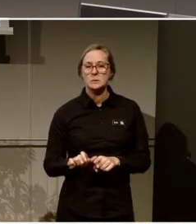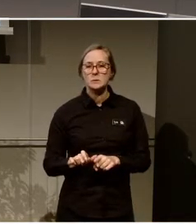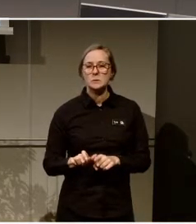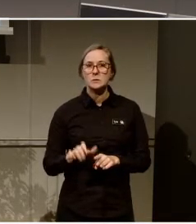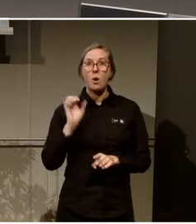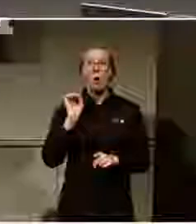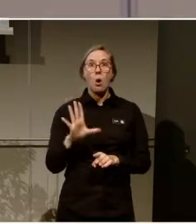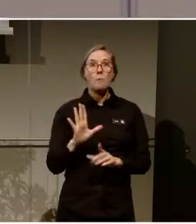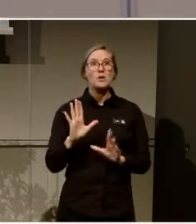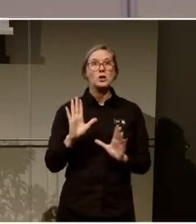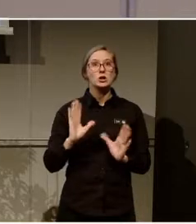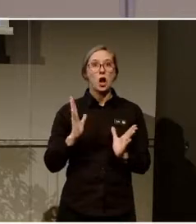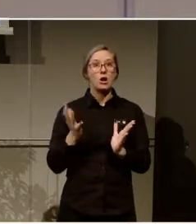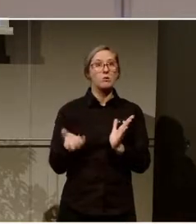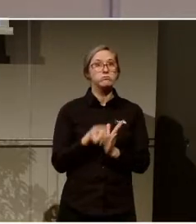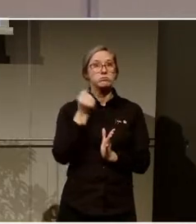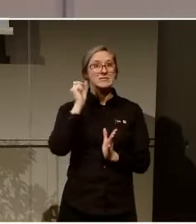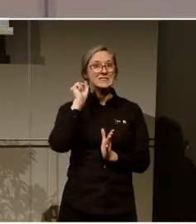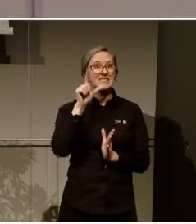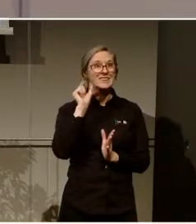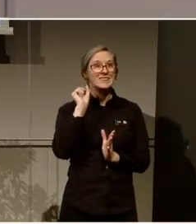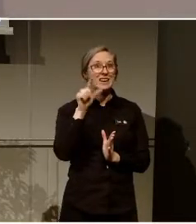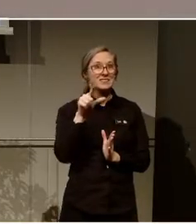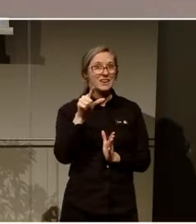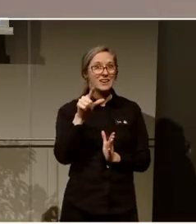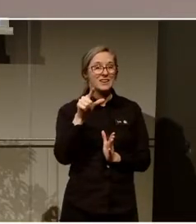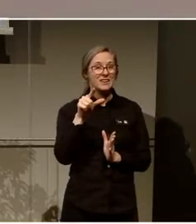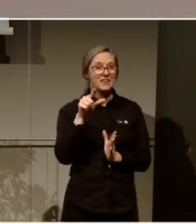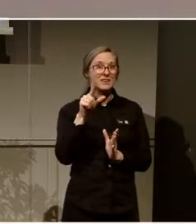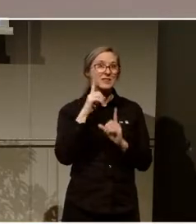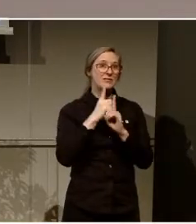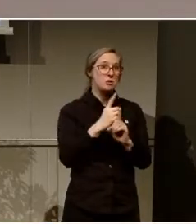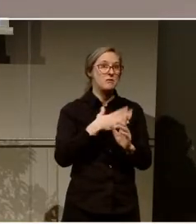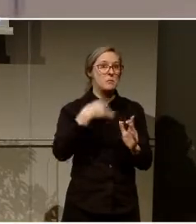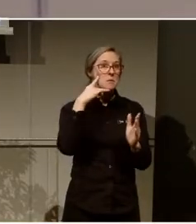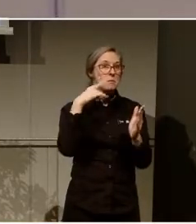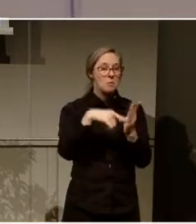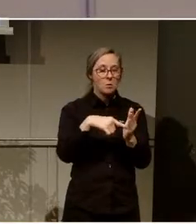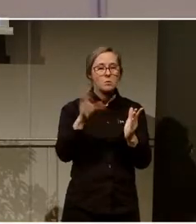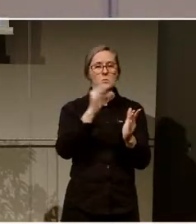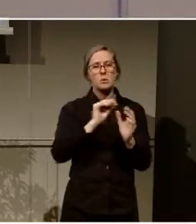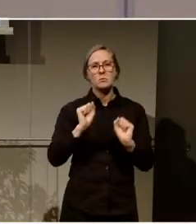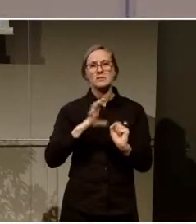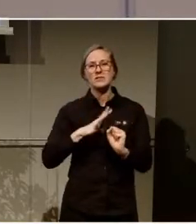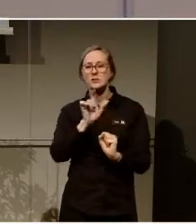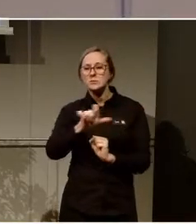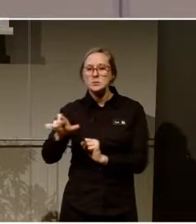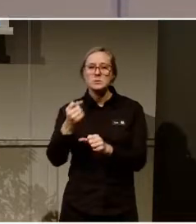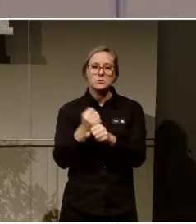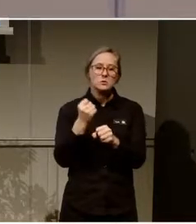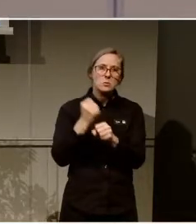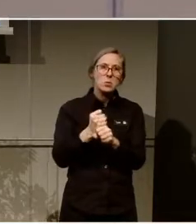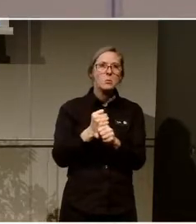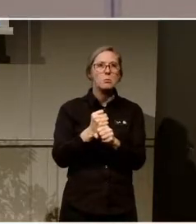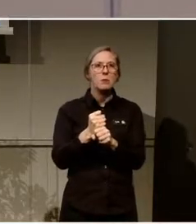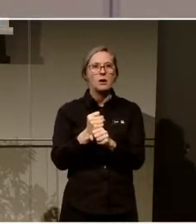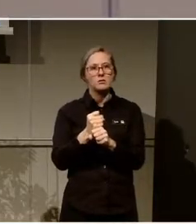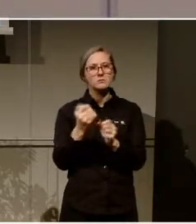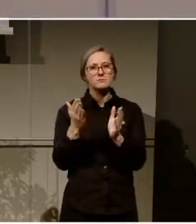Om vi ska klara av digitaliseringen enligt den målsättning som är, så behöver det ju finnas människor som jobbar med